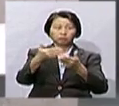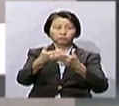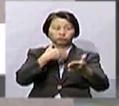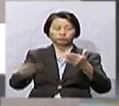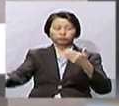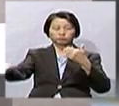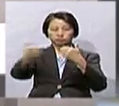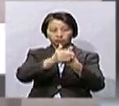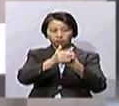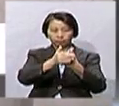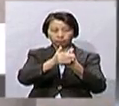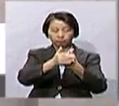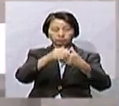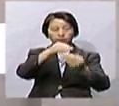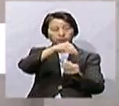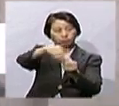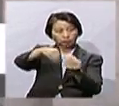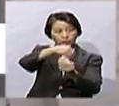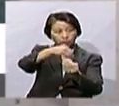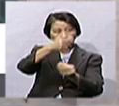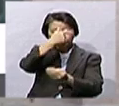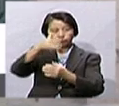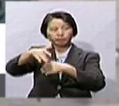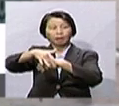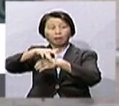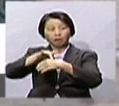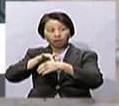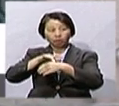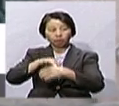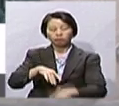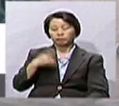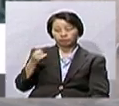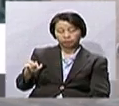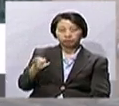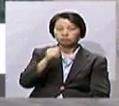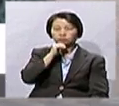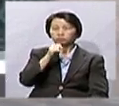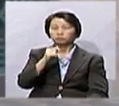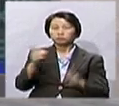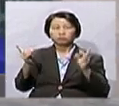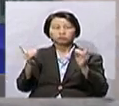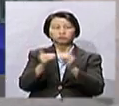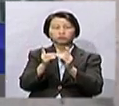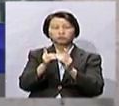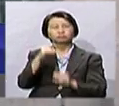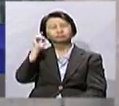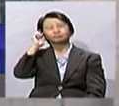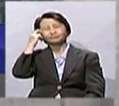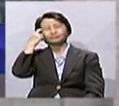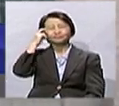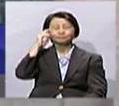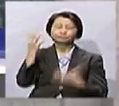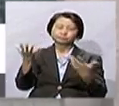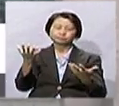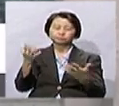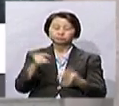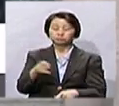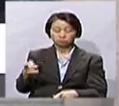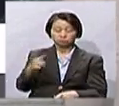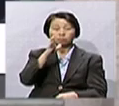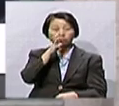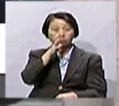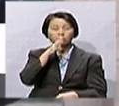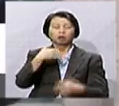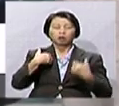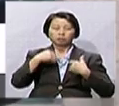di Tanah Suci. Kerana pada awalnya, dia tidak menemui jalan penyelesaian. Kini ibu kepada lima orang